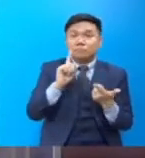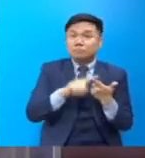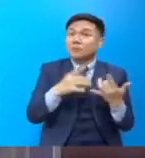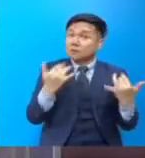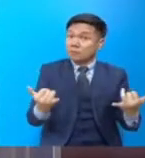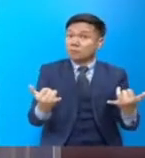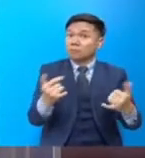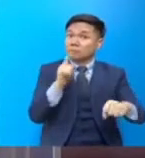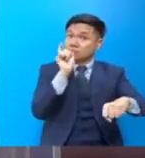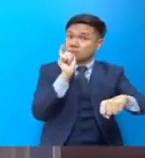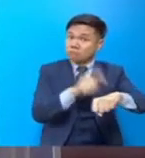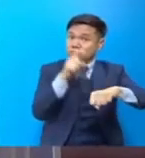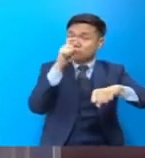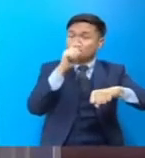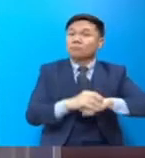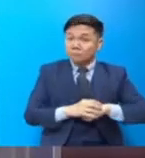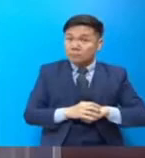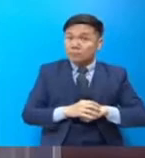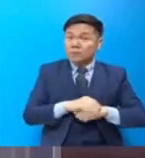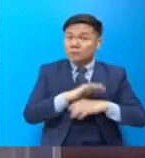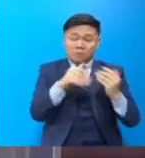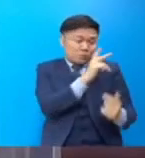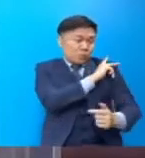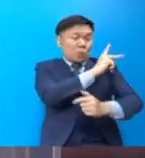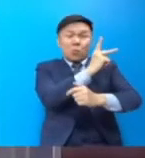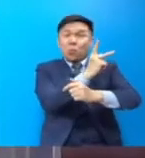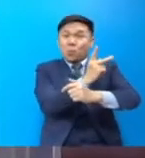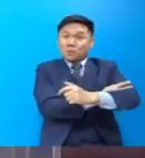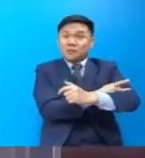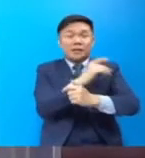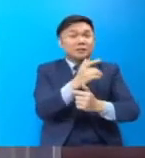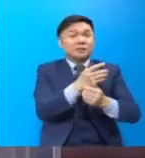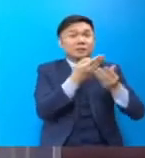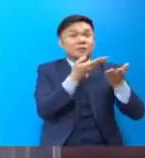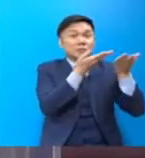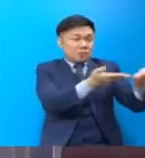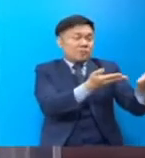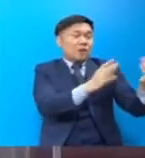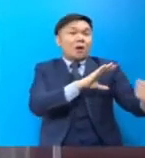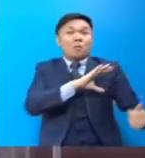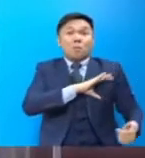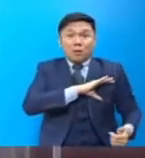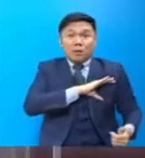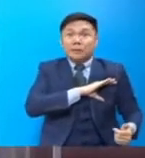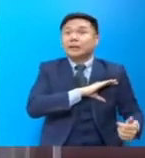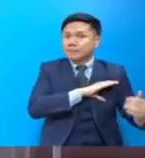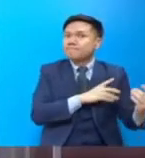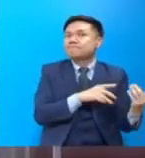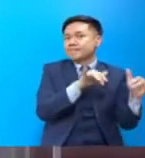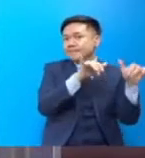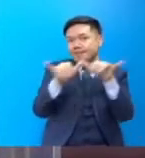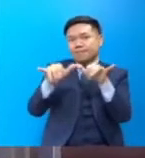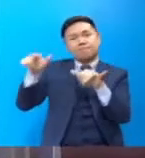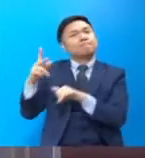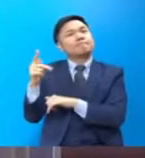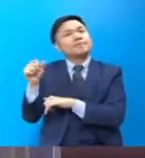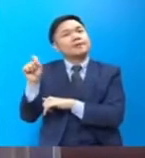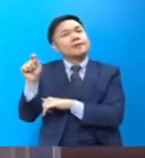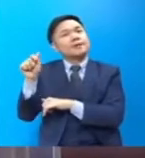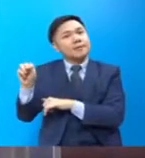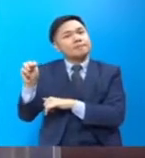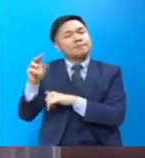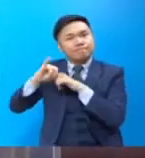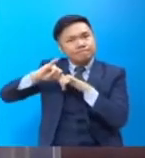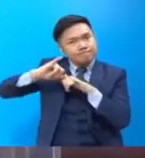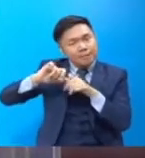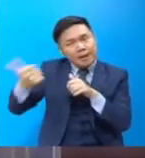waktunya segala kuasa fase yang sebelum ini terletak hanya pada polis diberikan juga sama kepada kastam dan juga jabatan-jabatan